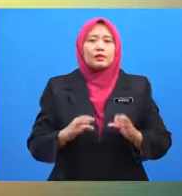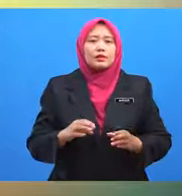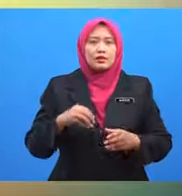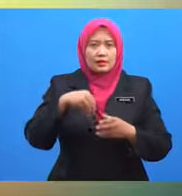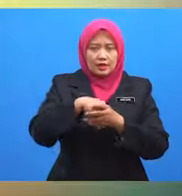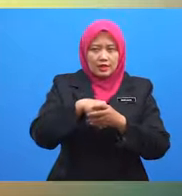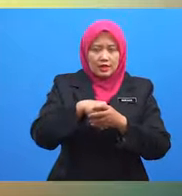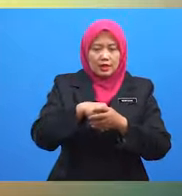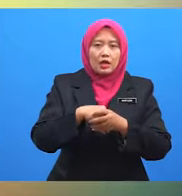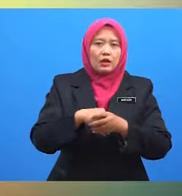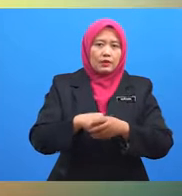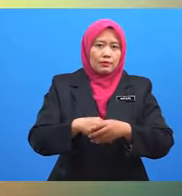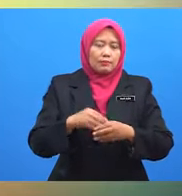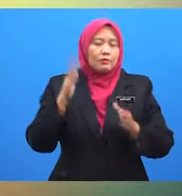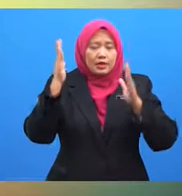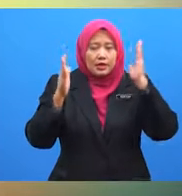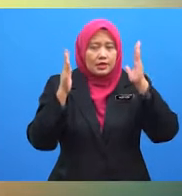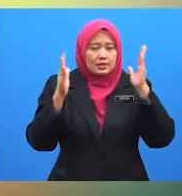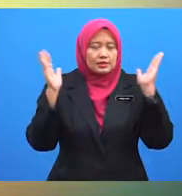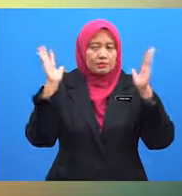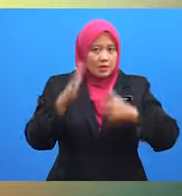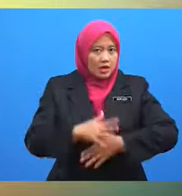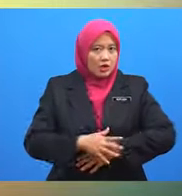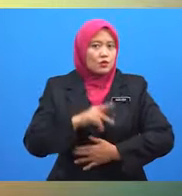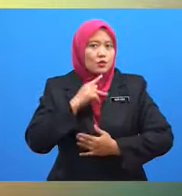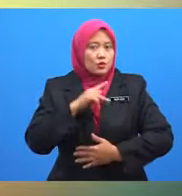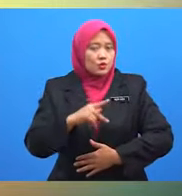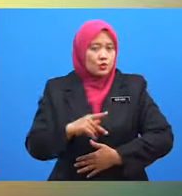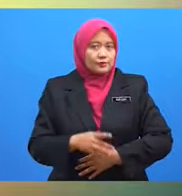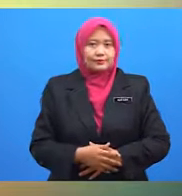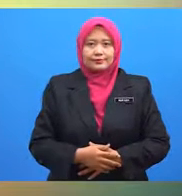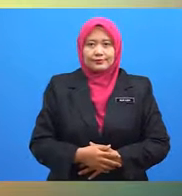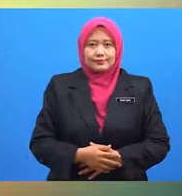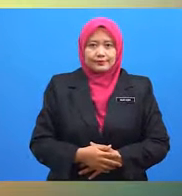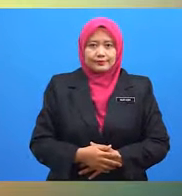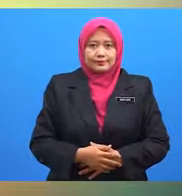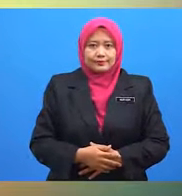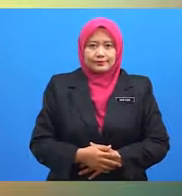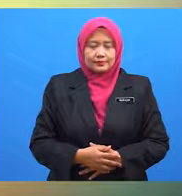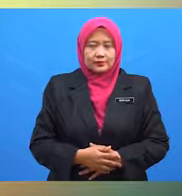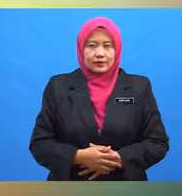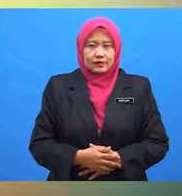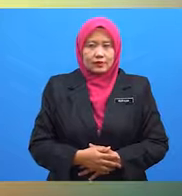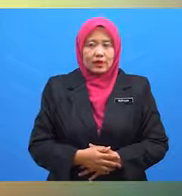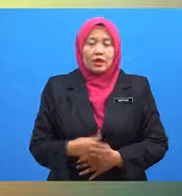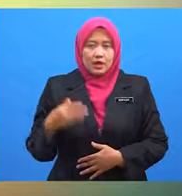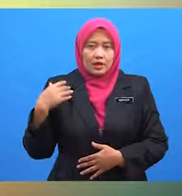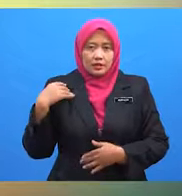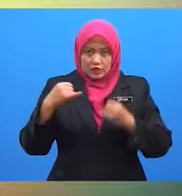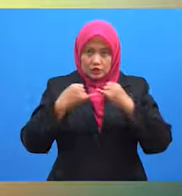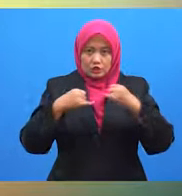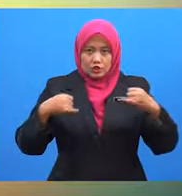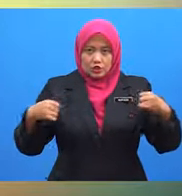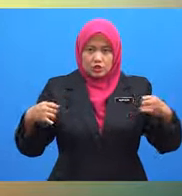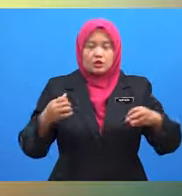Kuno tersebut? Akhir sebagai penutup, kupasan terhadap jenis-jenis batu bersurat